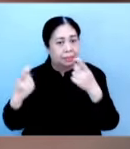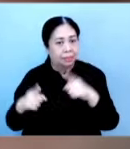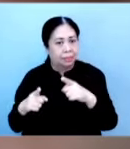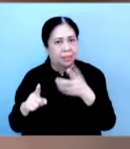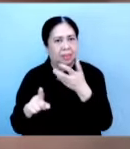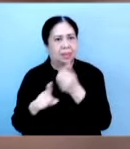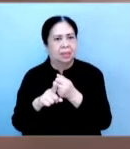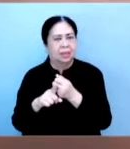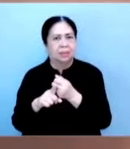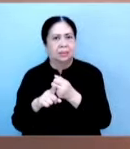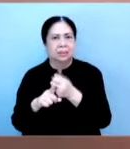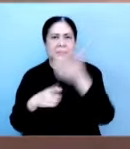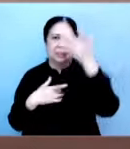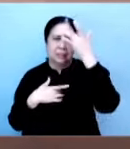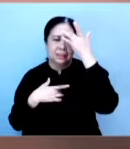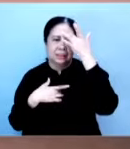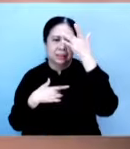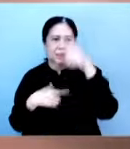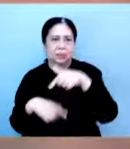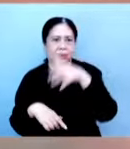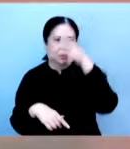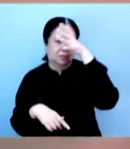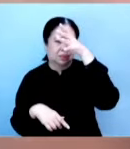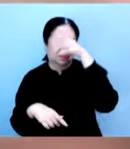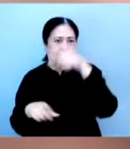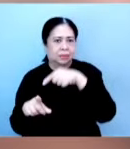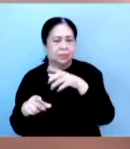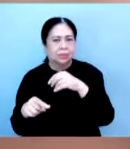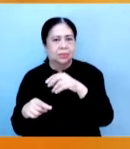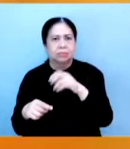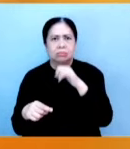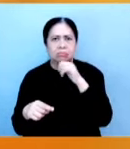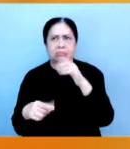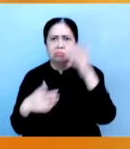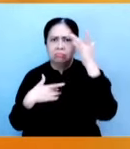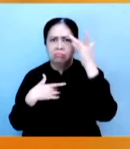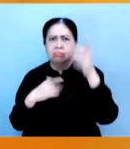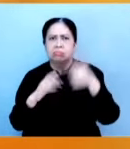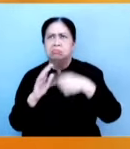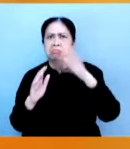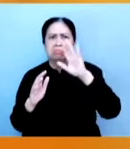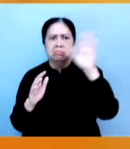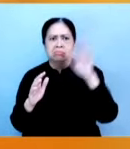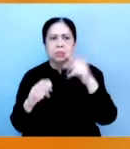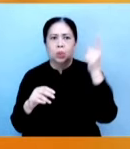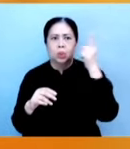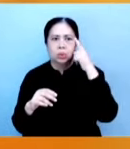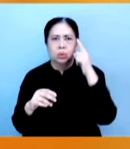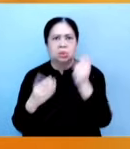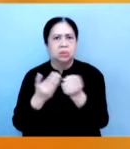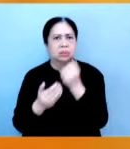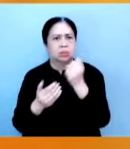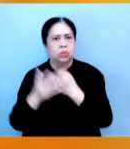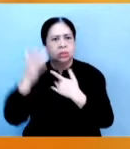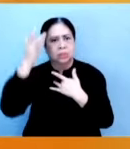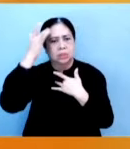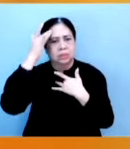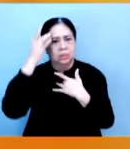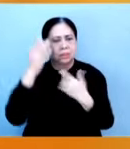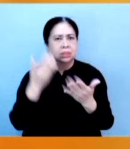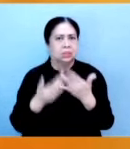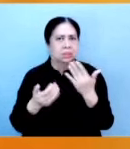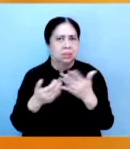kakaibang sakit si Daddy Mikey hindi siya sakitin na tao yung akala naming simpleng sakit lang na madadaan